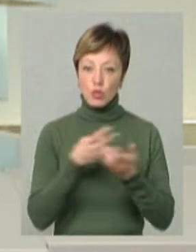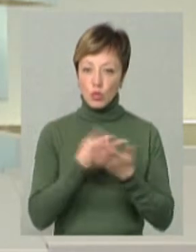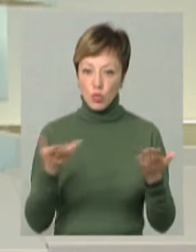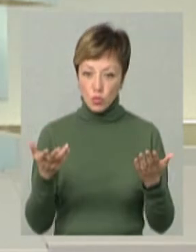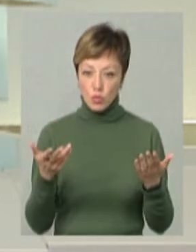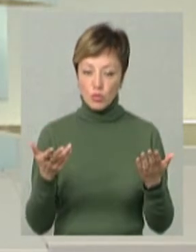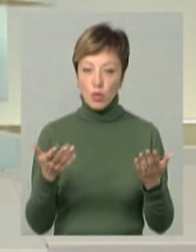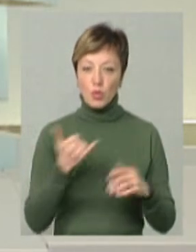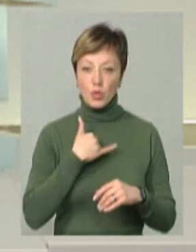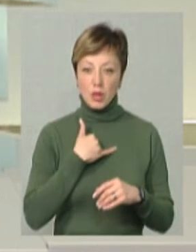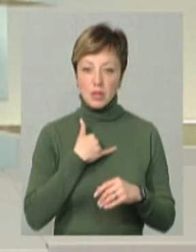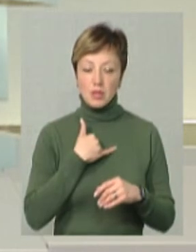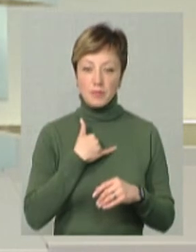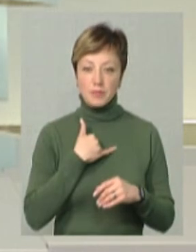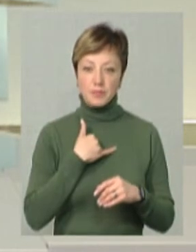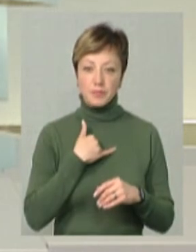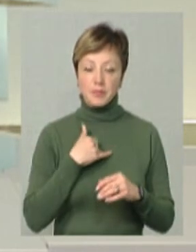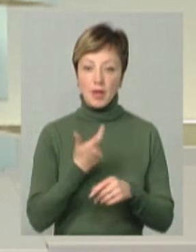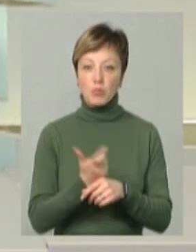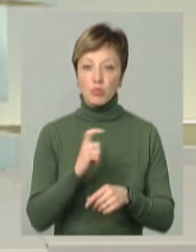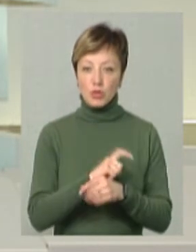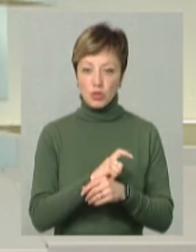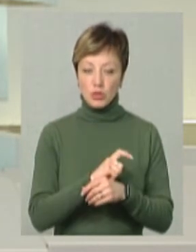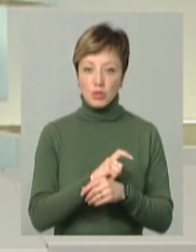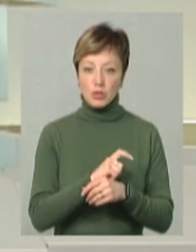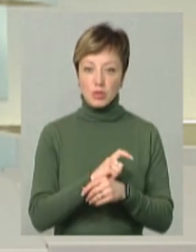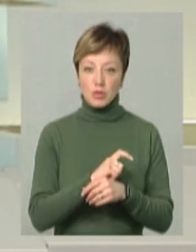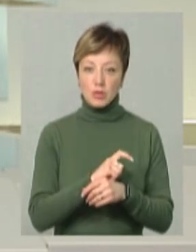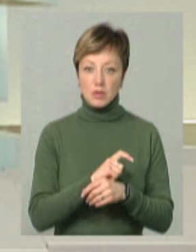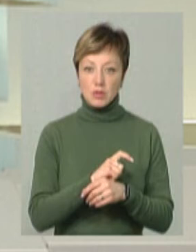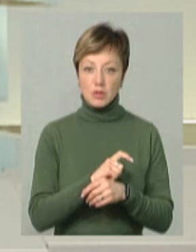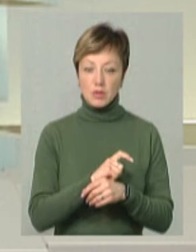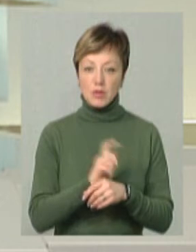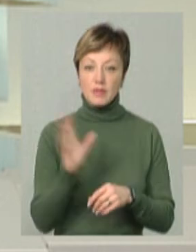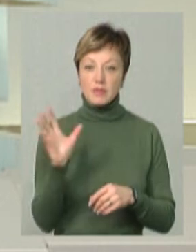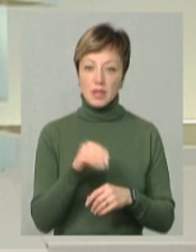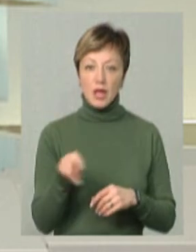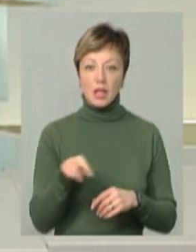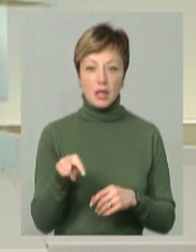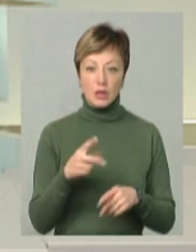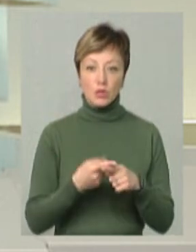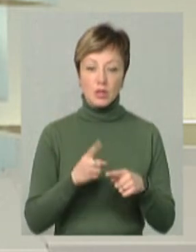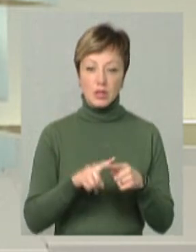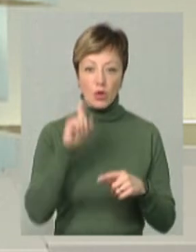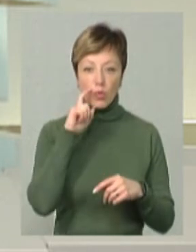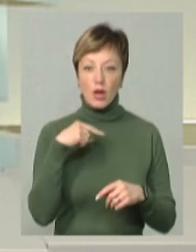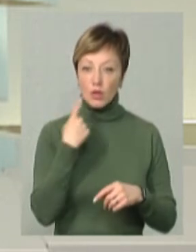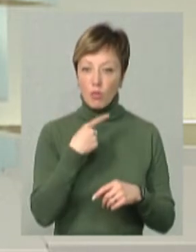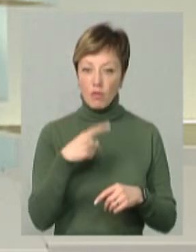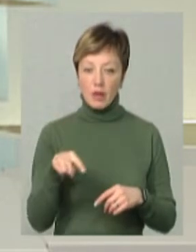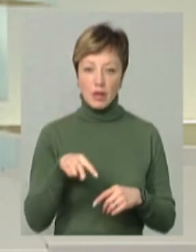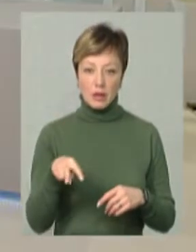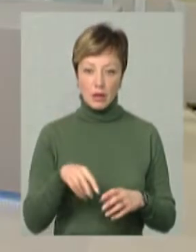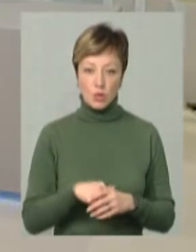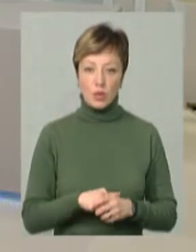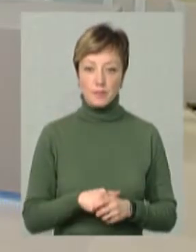доступі, у нас більшість, ну, майже вся література – це україномовна